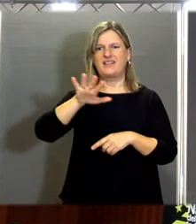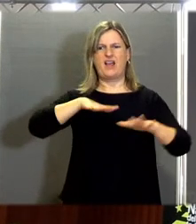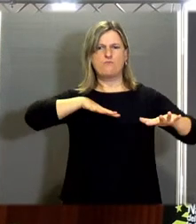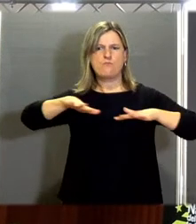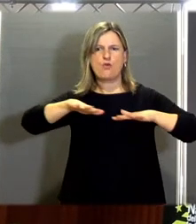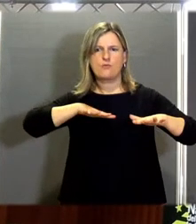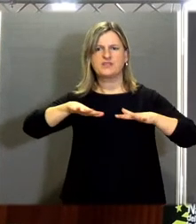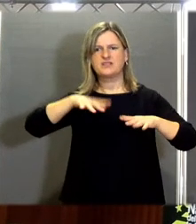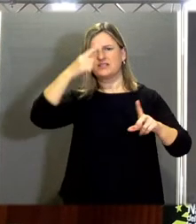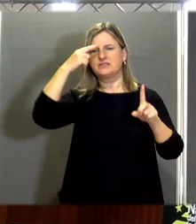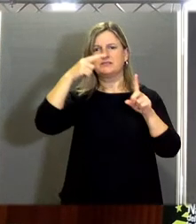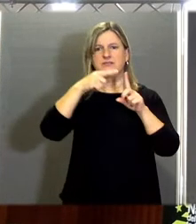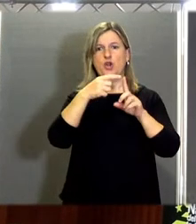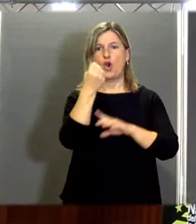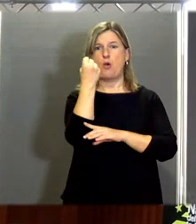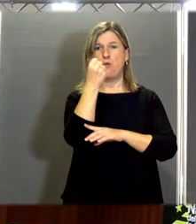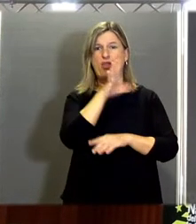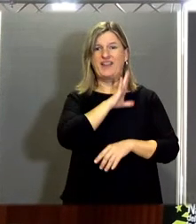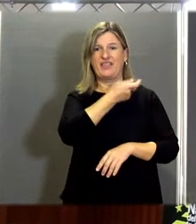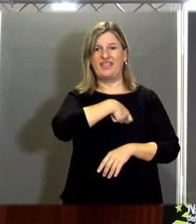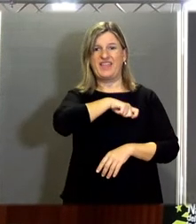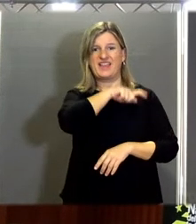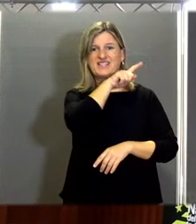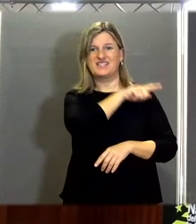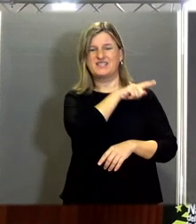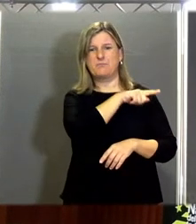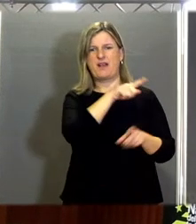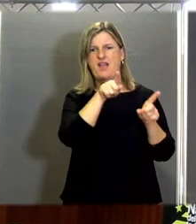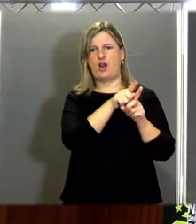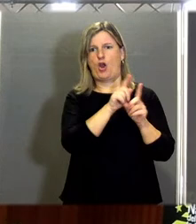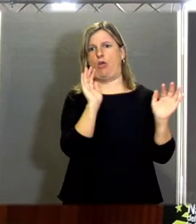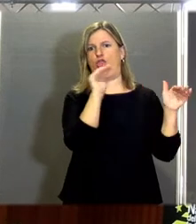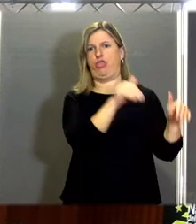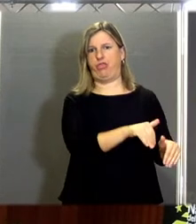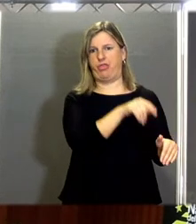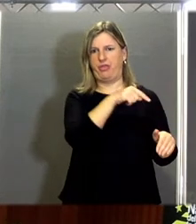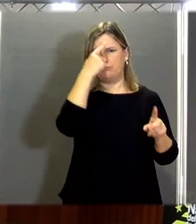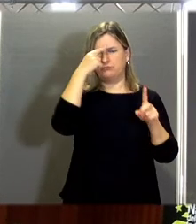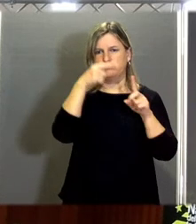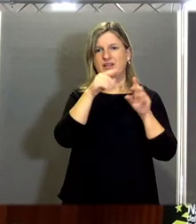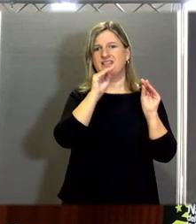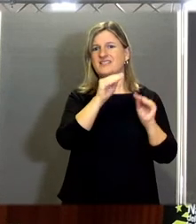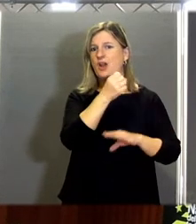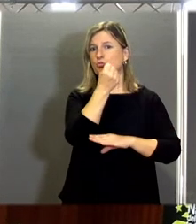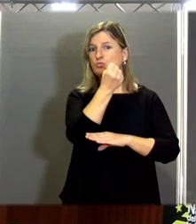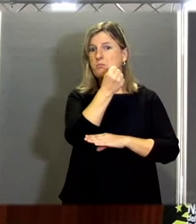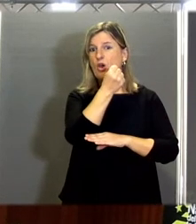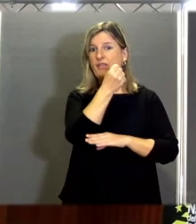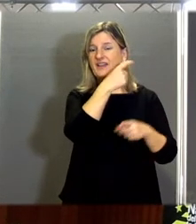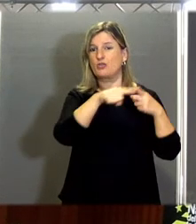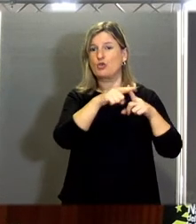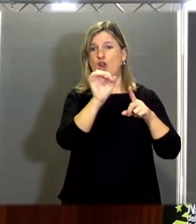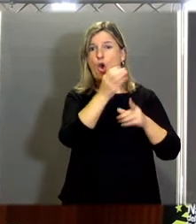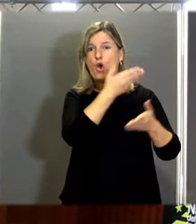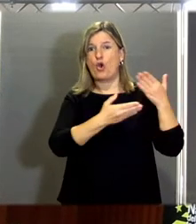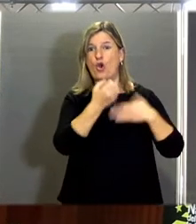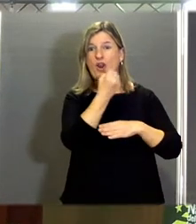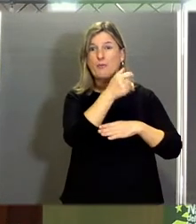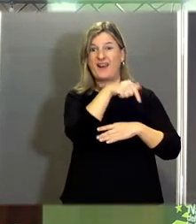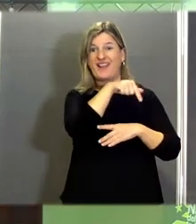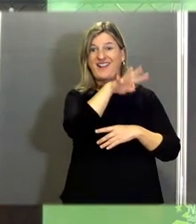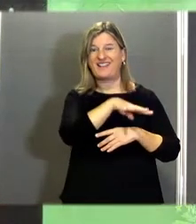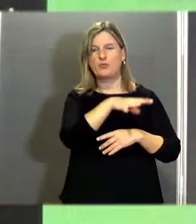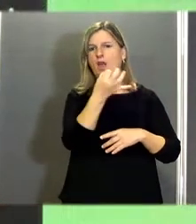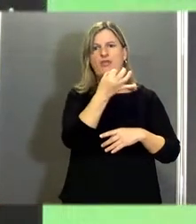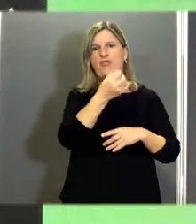i afableixin els poders fàctics espanyols, les seves principals estructures de poder i col·laboracionistes a Catalunya.